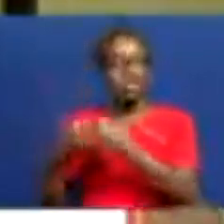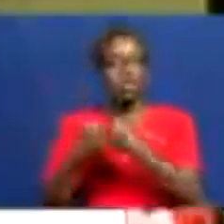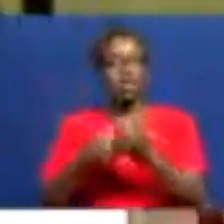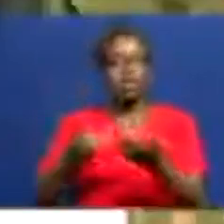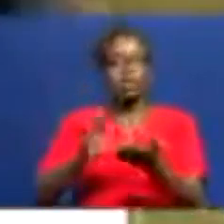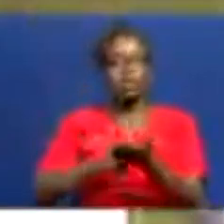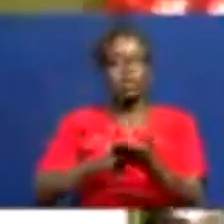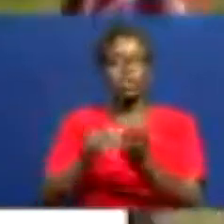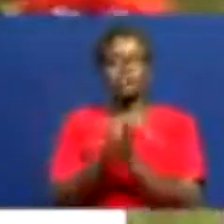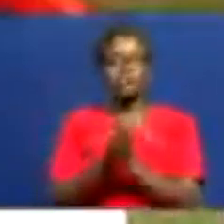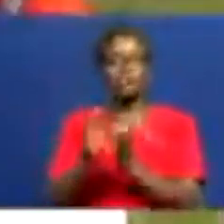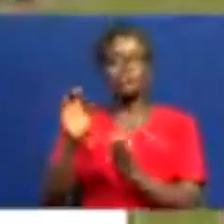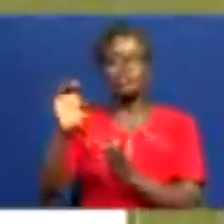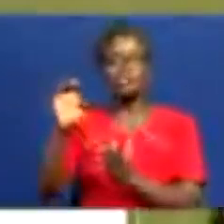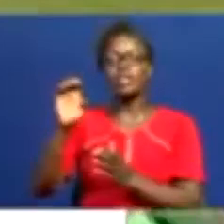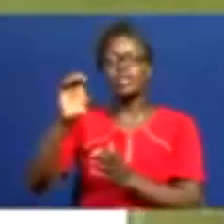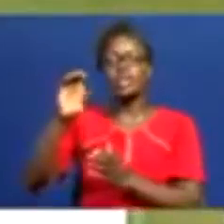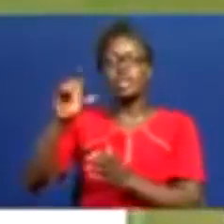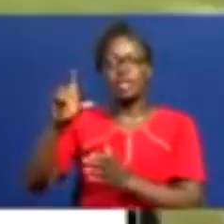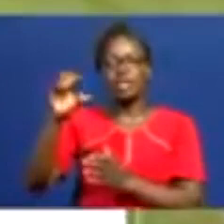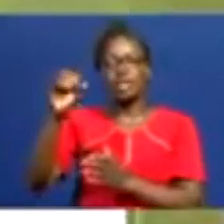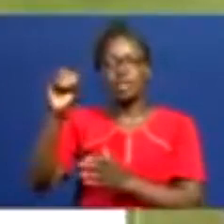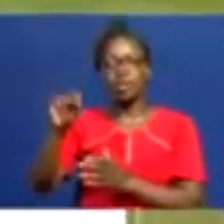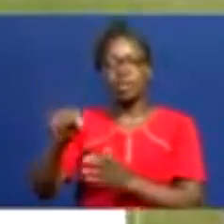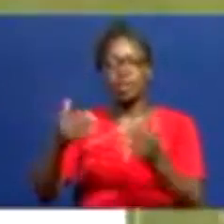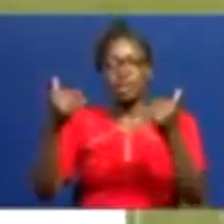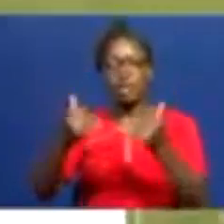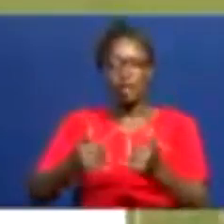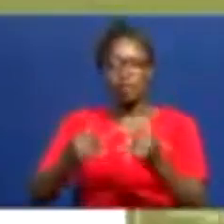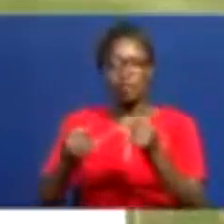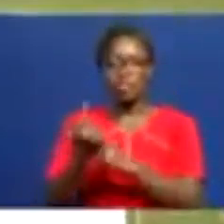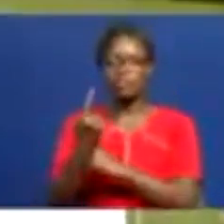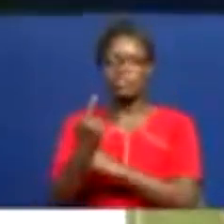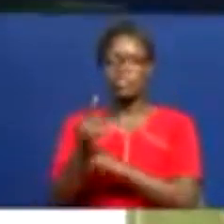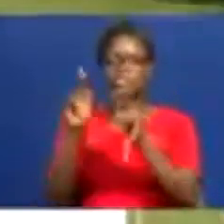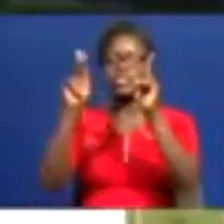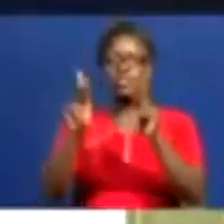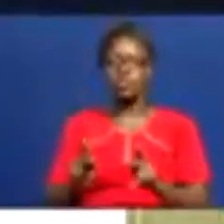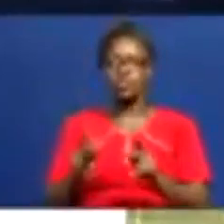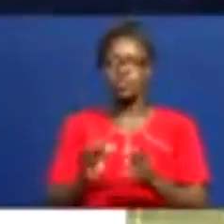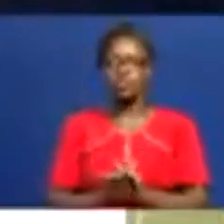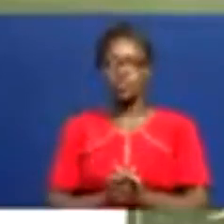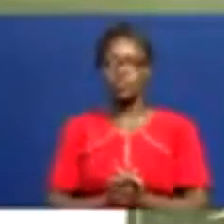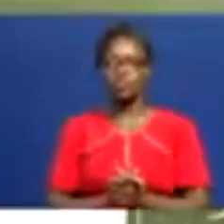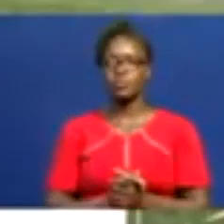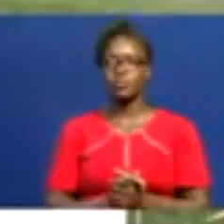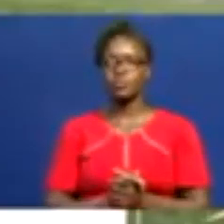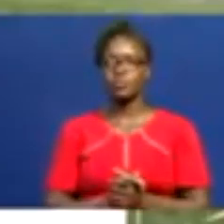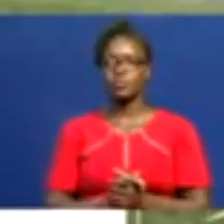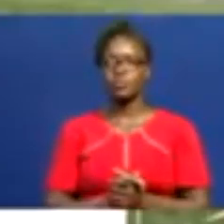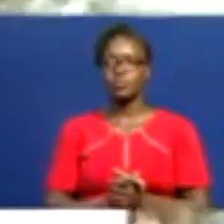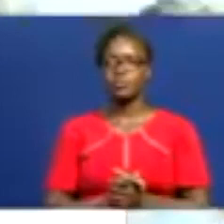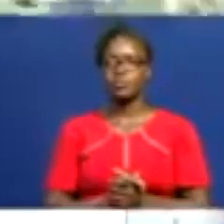marudiano ya kuwania kombe la Elgon Cup tarehe 11 mwezi huu mjini Kisumu. Try time again.